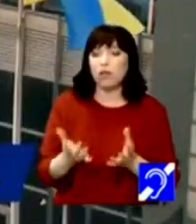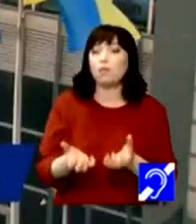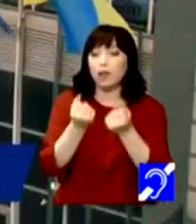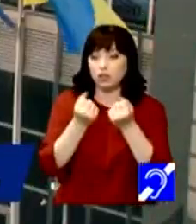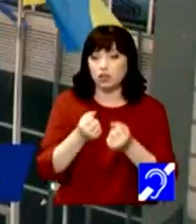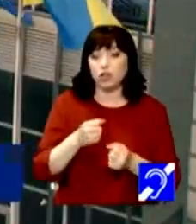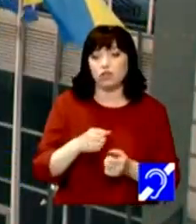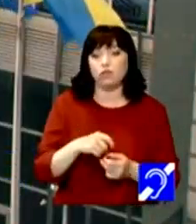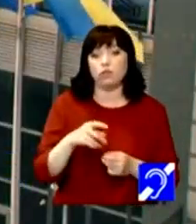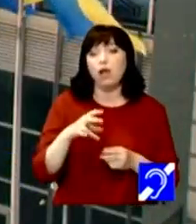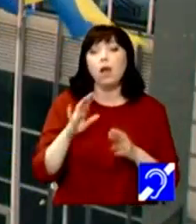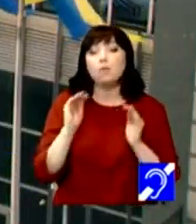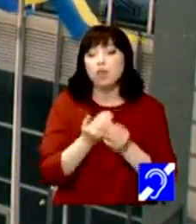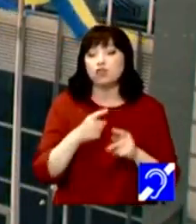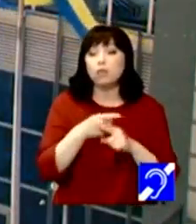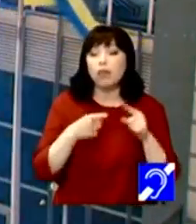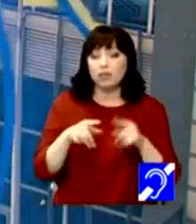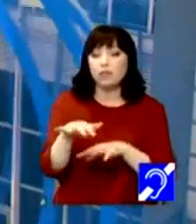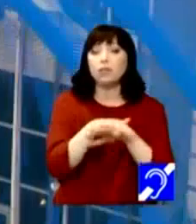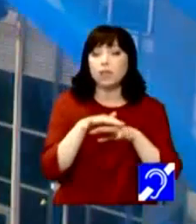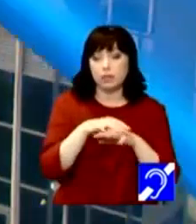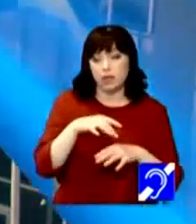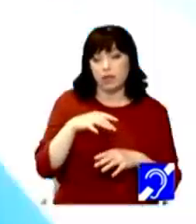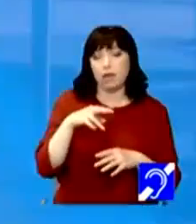cetățeni, adică mai puțin de jumătate din populația țării.